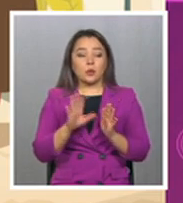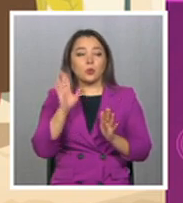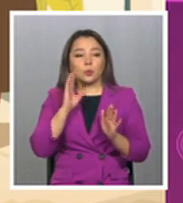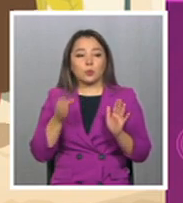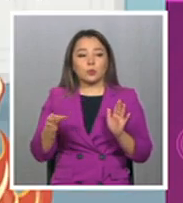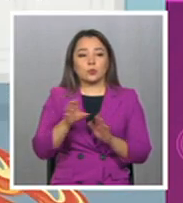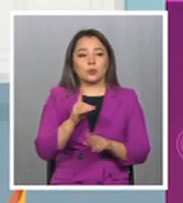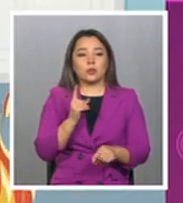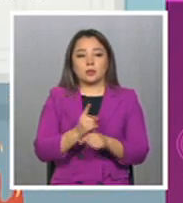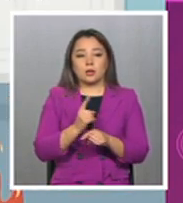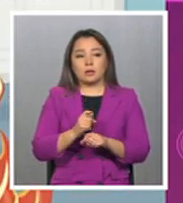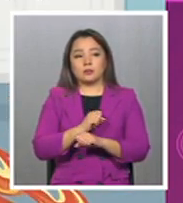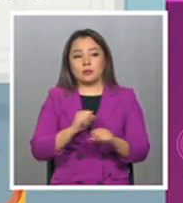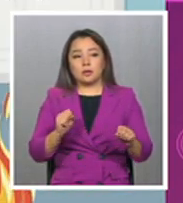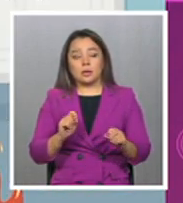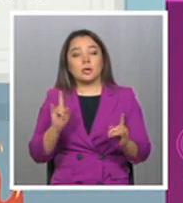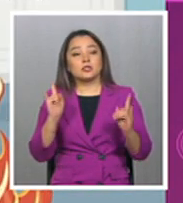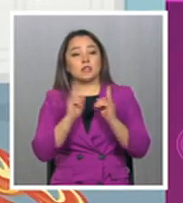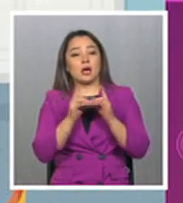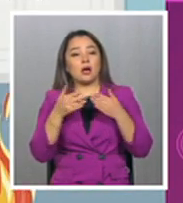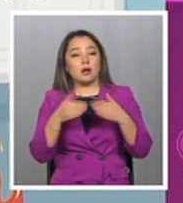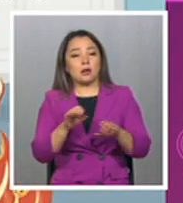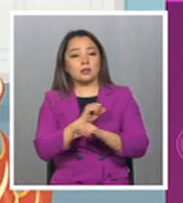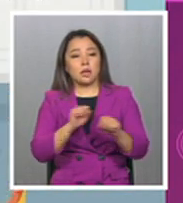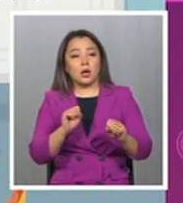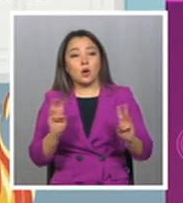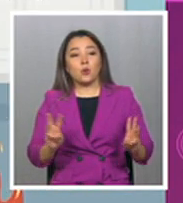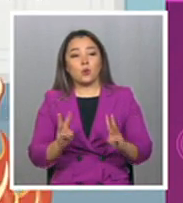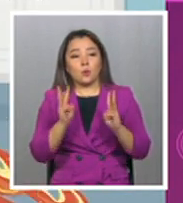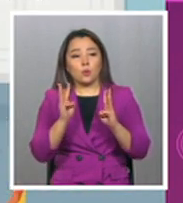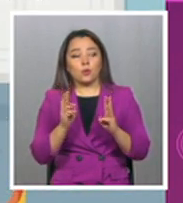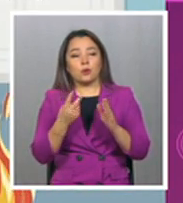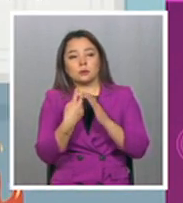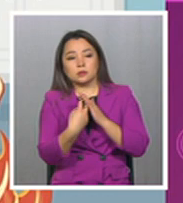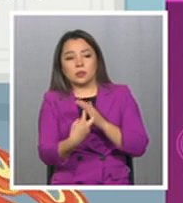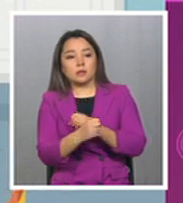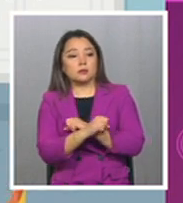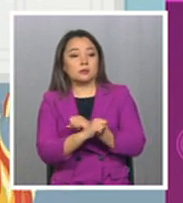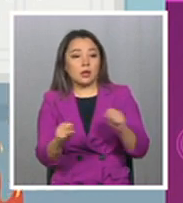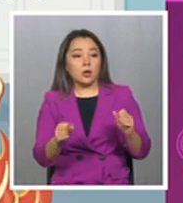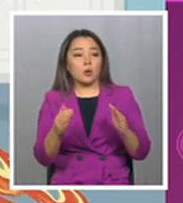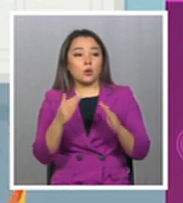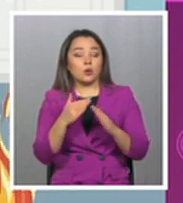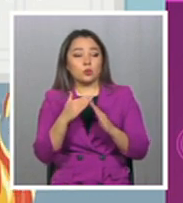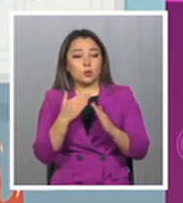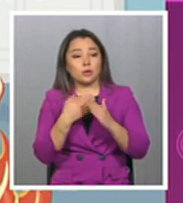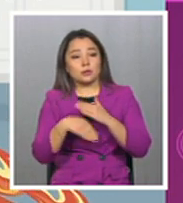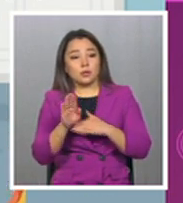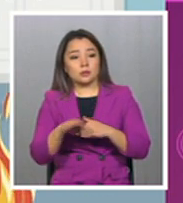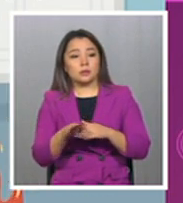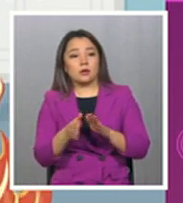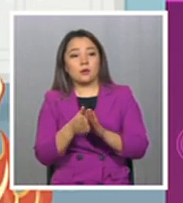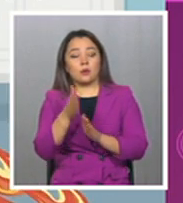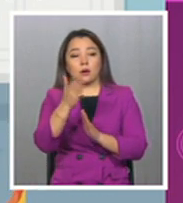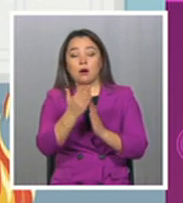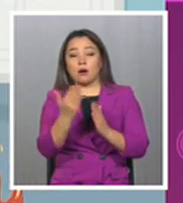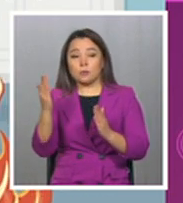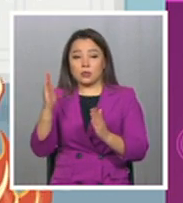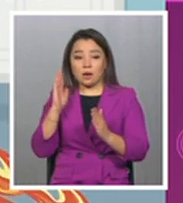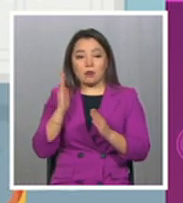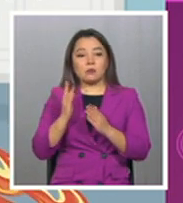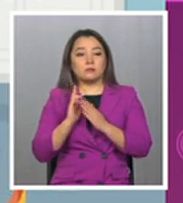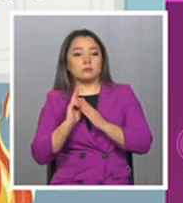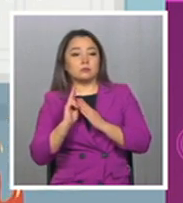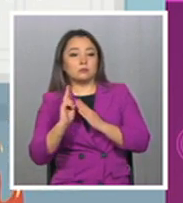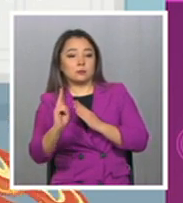шашуға болмайды. Терезен ашпа. Өрт кезінде тығылуға болмайды. Үйден шығып қабырғаны бойлап жүру керек, және түтінді